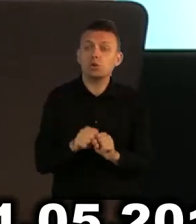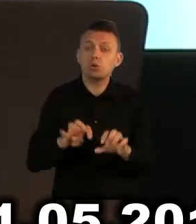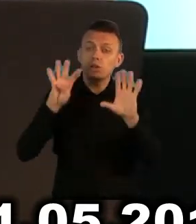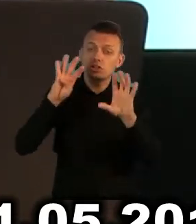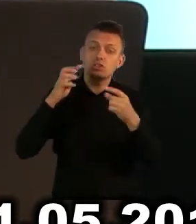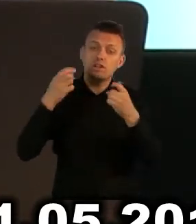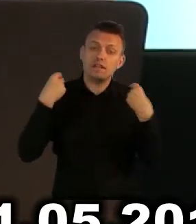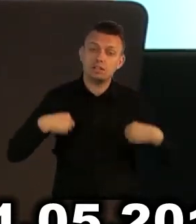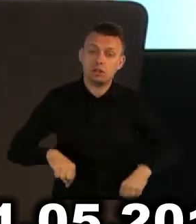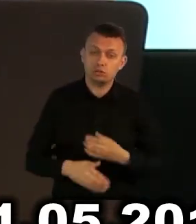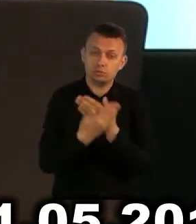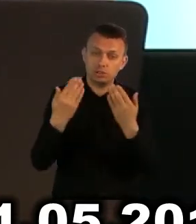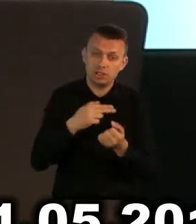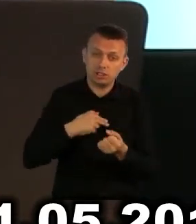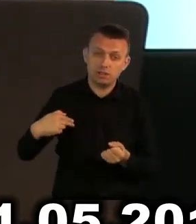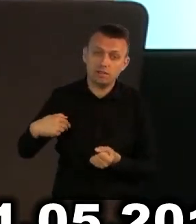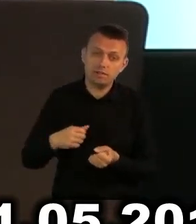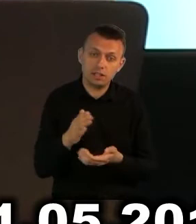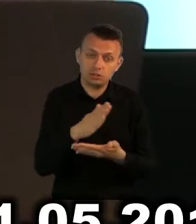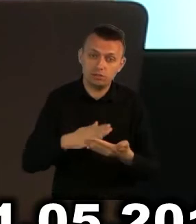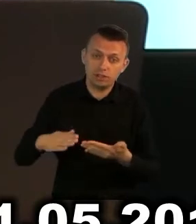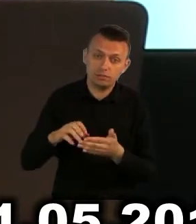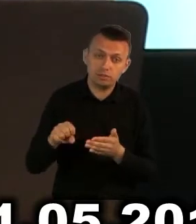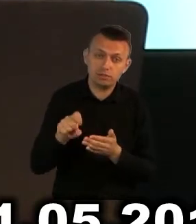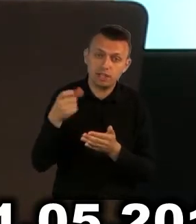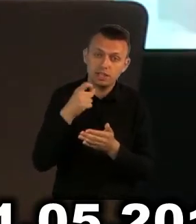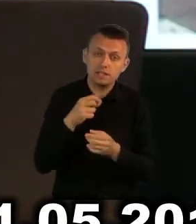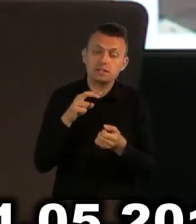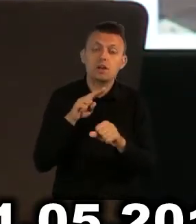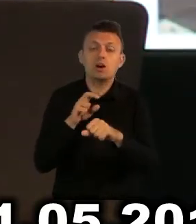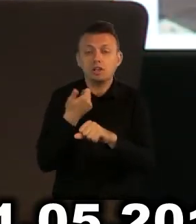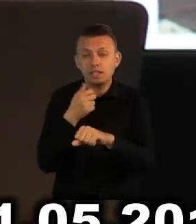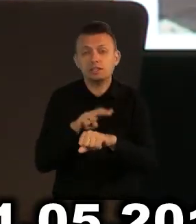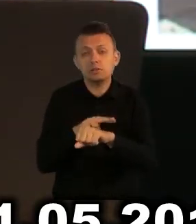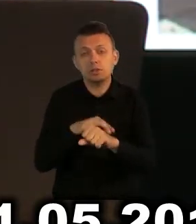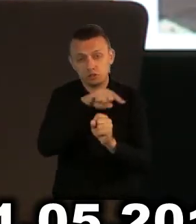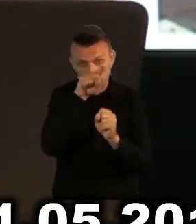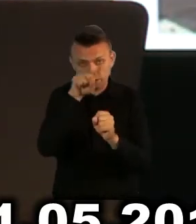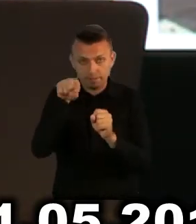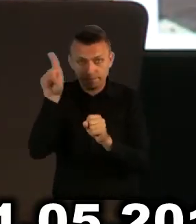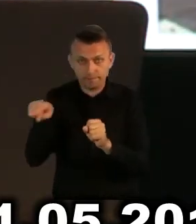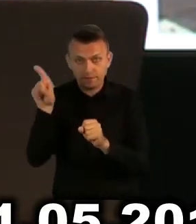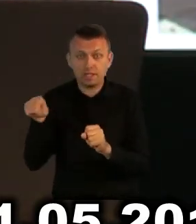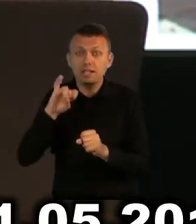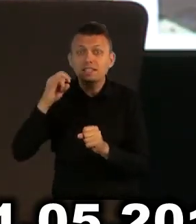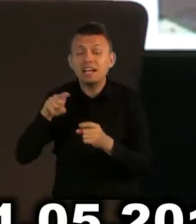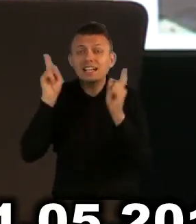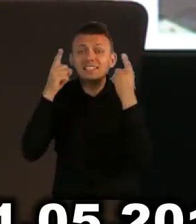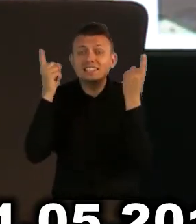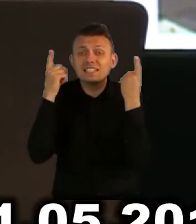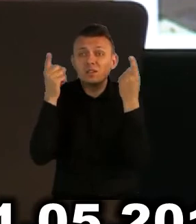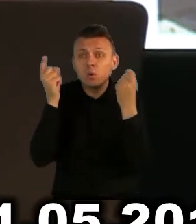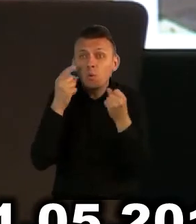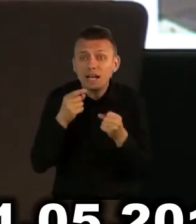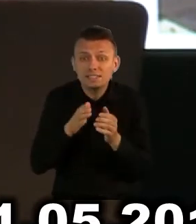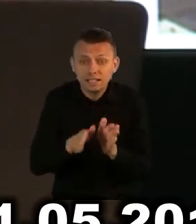co godzinę i kilka minut notowaliśmy zdarzenie drogowe. Jeżeli byśmy to mieli tutaj bezpośrednio przedłożyć, te dane, na